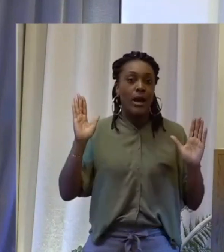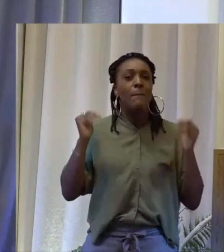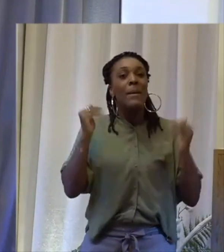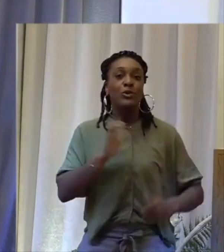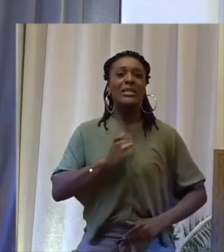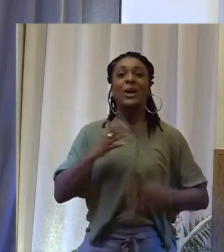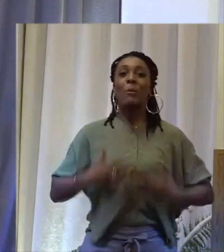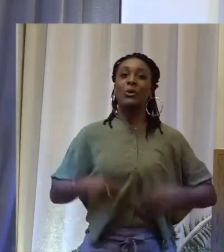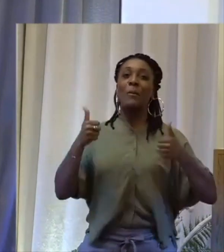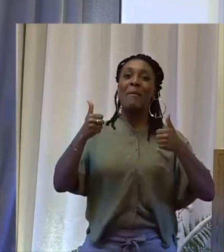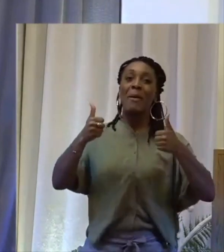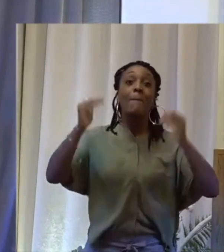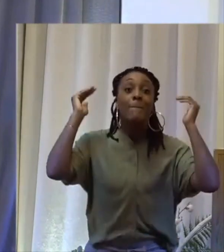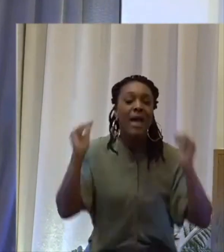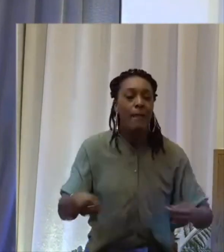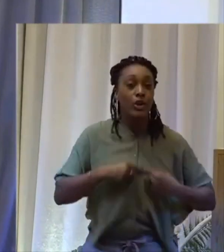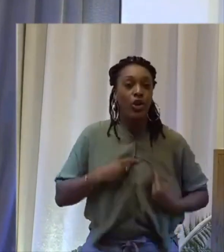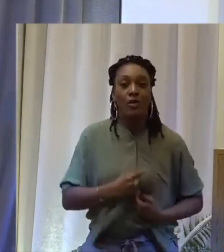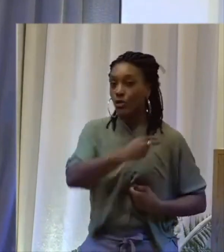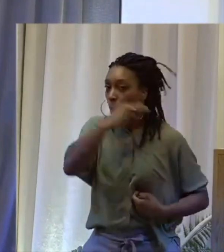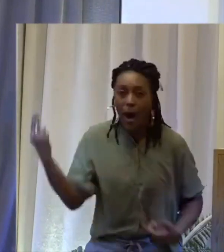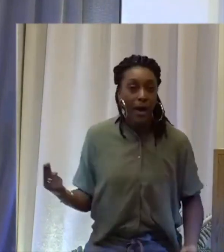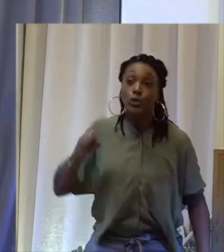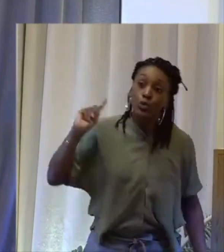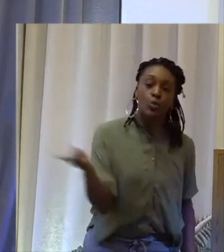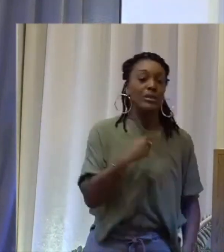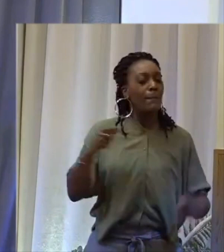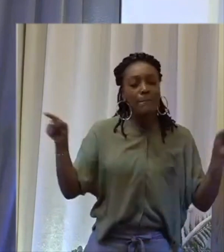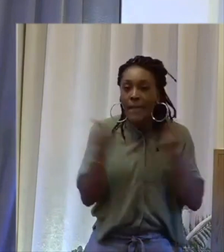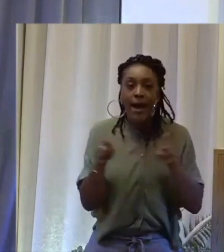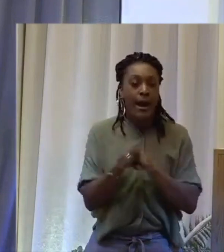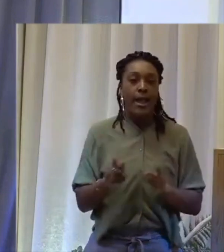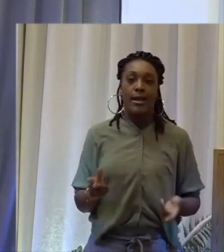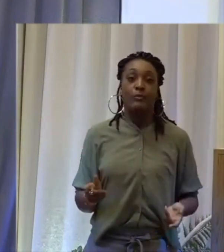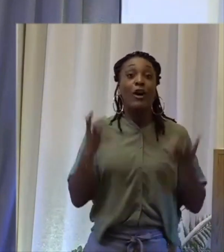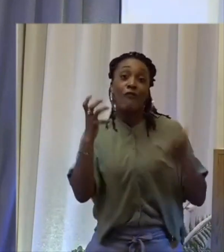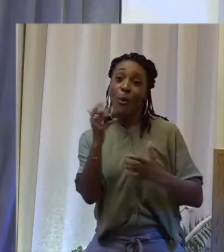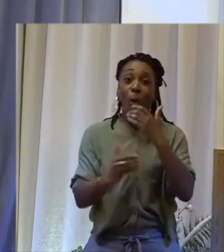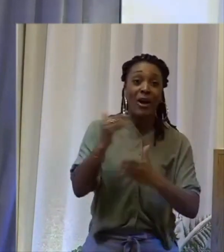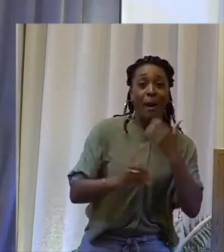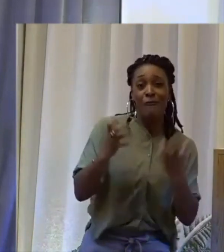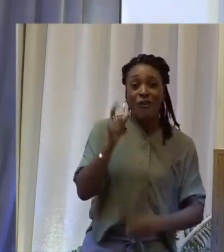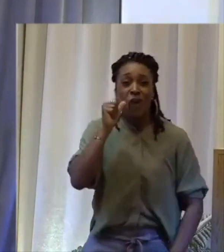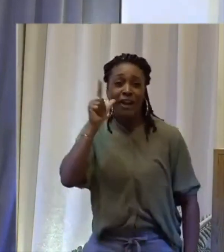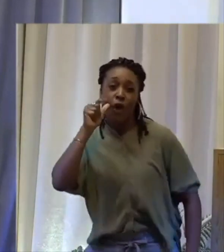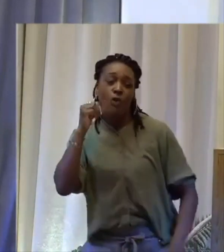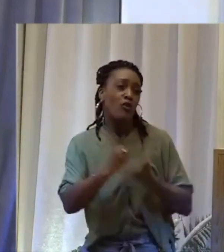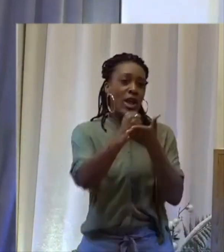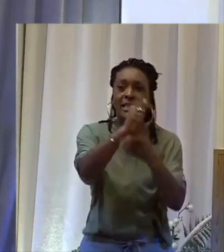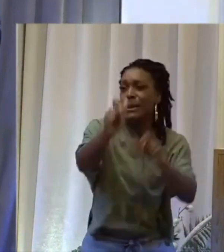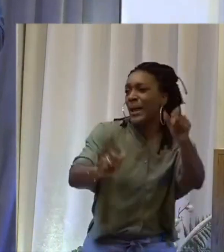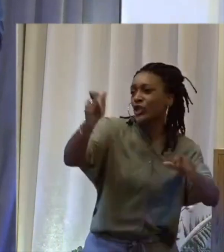justes. Aux yeux de Dieu, c'est injuste. Même si tu essayes de faire des programmes pour dire, eh bien, je vais aider